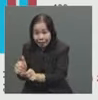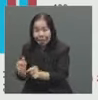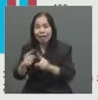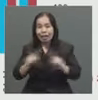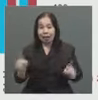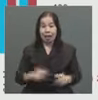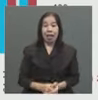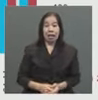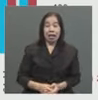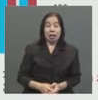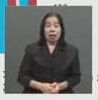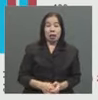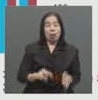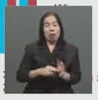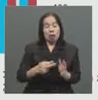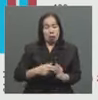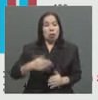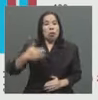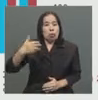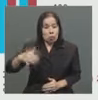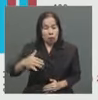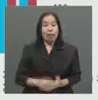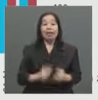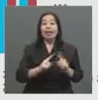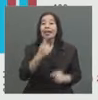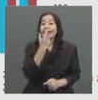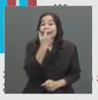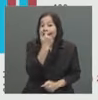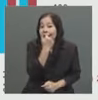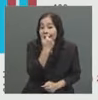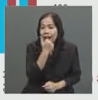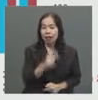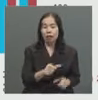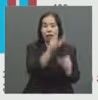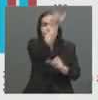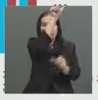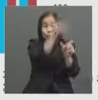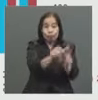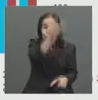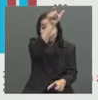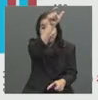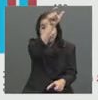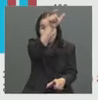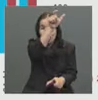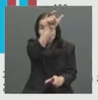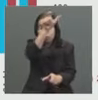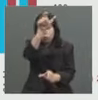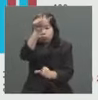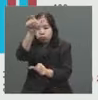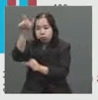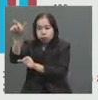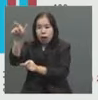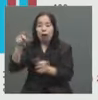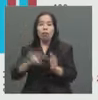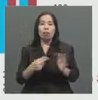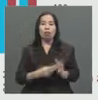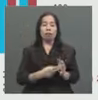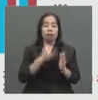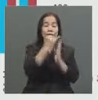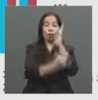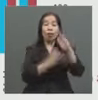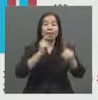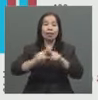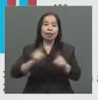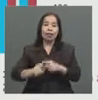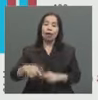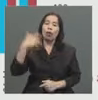อนต้นเดือนมากๆทีเดียวแต่ส่วนสีแดงนะครับยังทรงตัวอยู่นั่นหมายความว่าในต่างจังหวัดยังมีตัวเลข